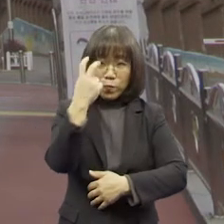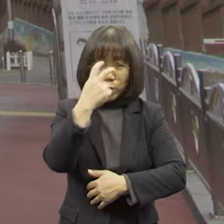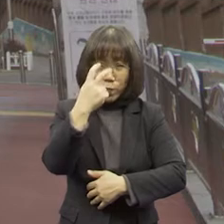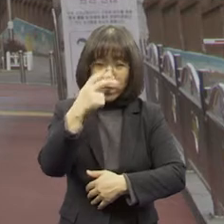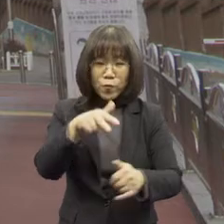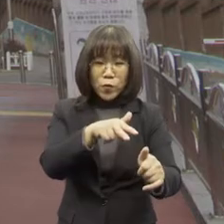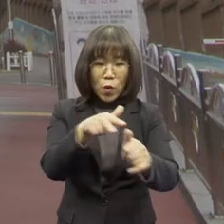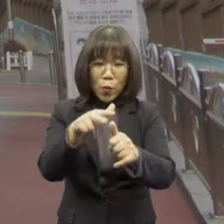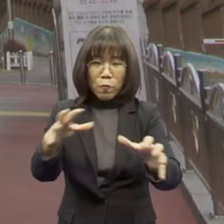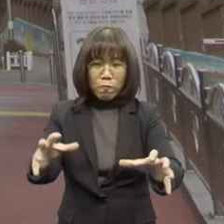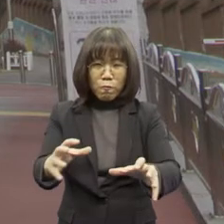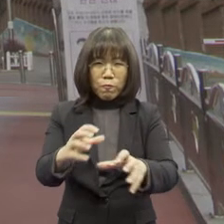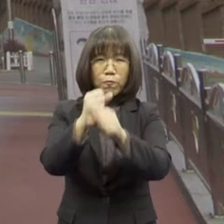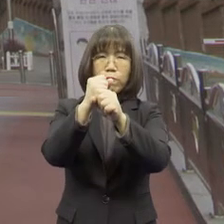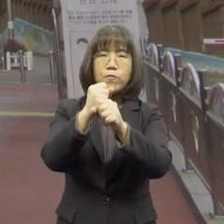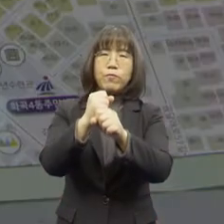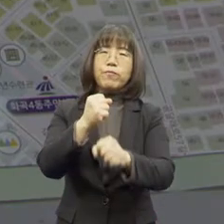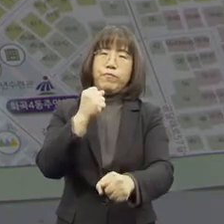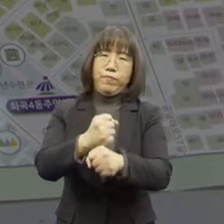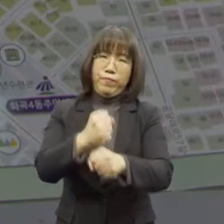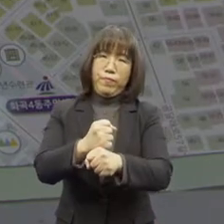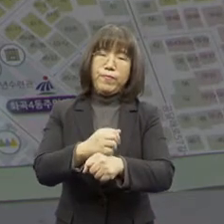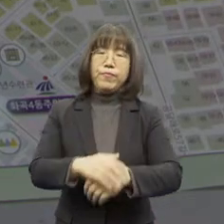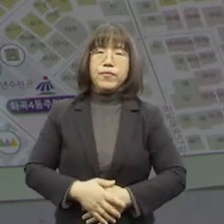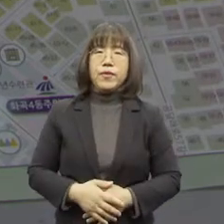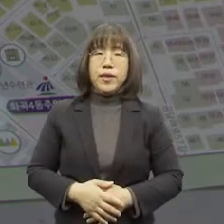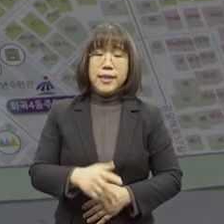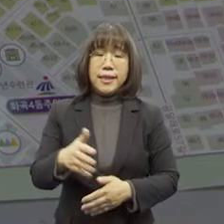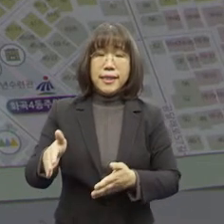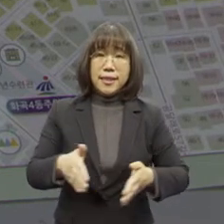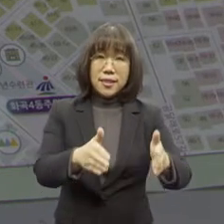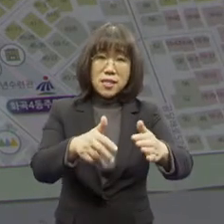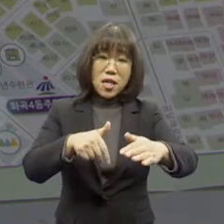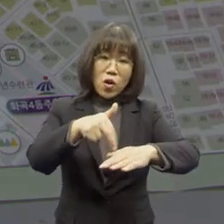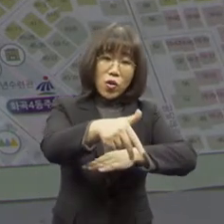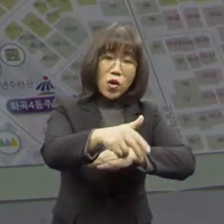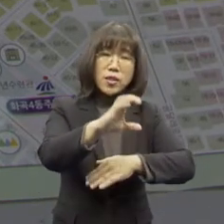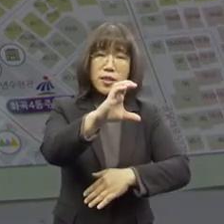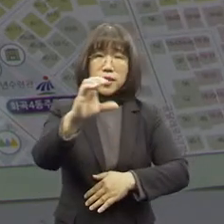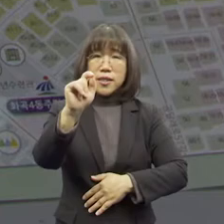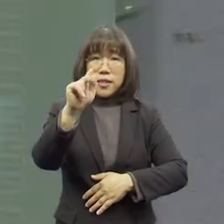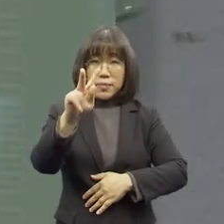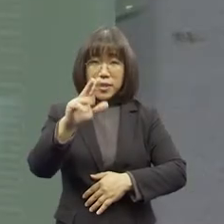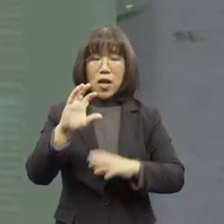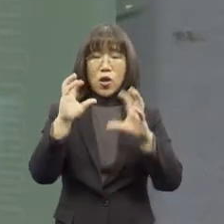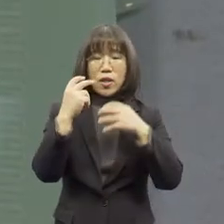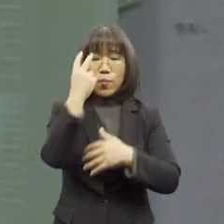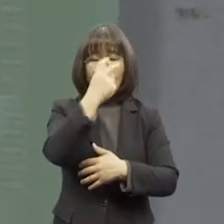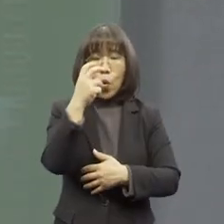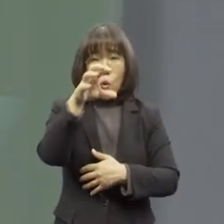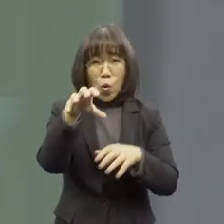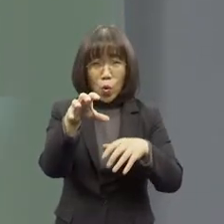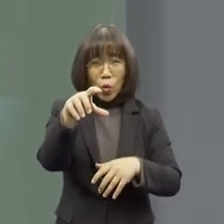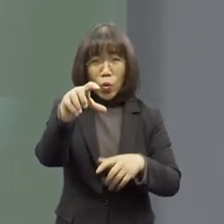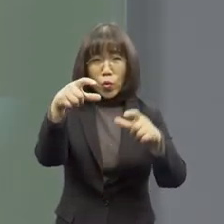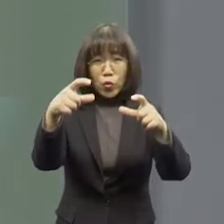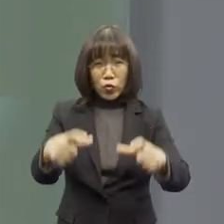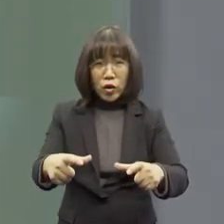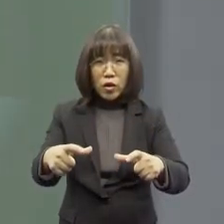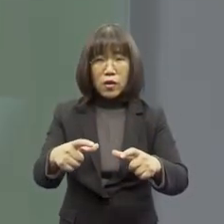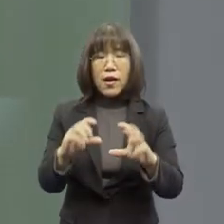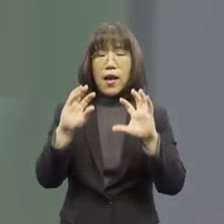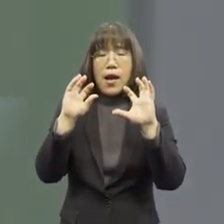학교 주변의 안전정보를 수집해 제작했습니다. 지도에는 횡단보도, CCTV, 어린이